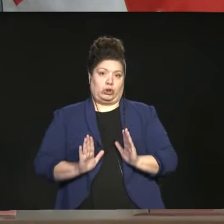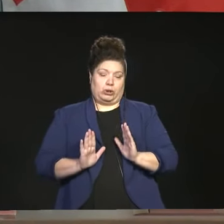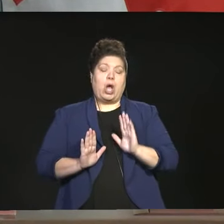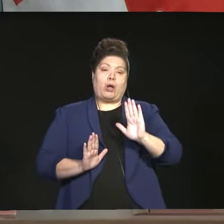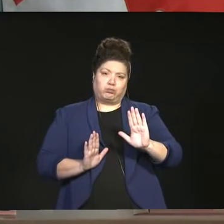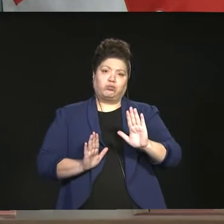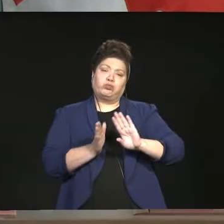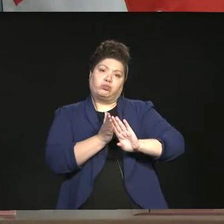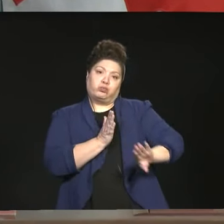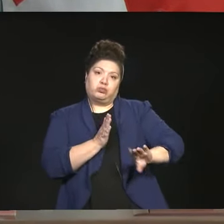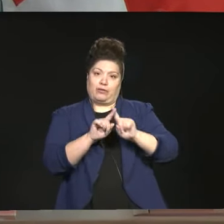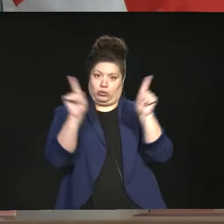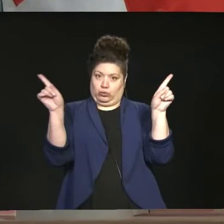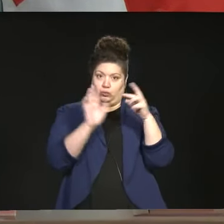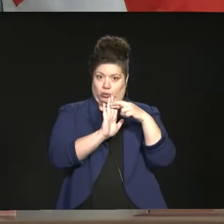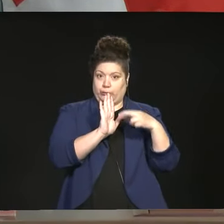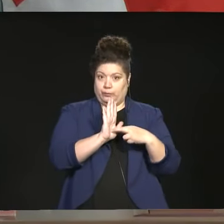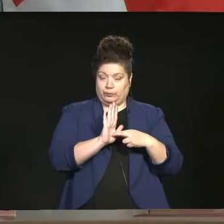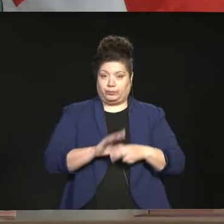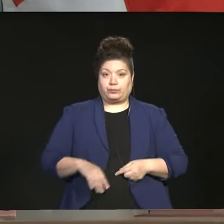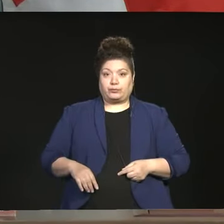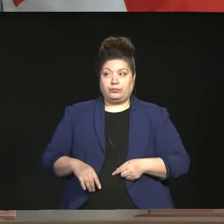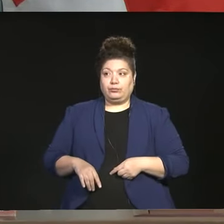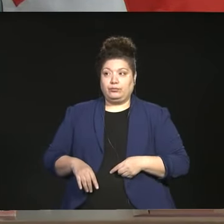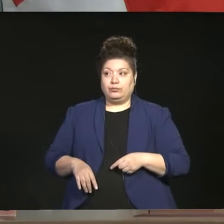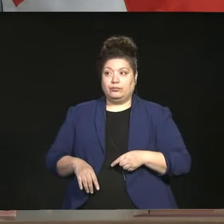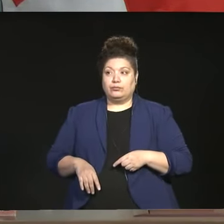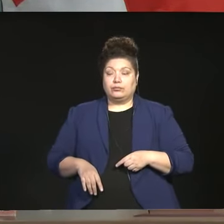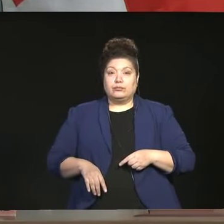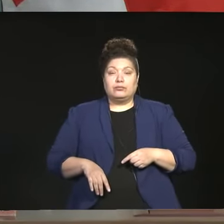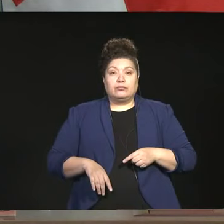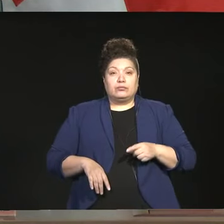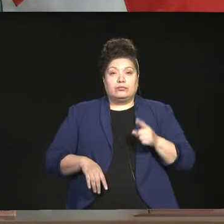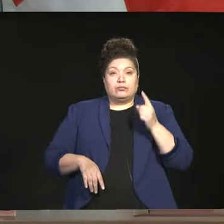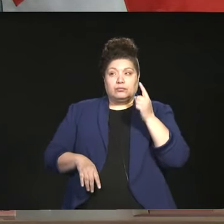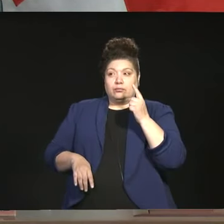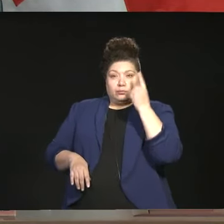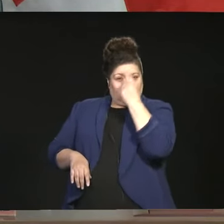je veux souligner que notre conseil n'a pas changé.